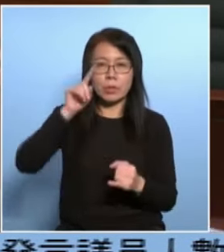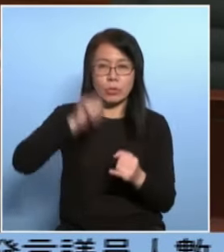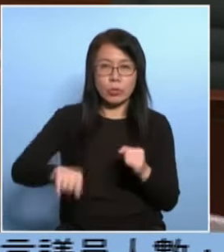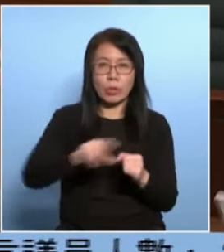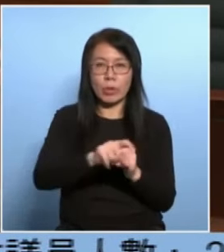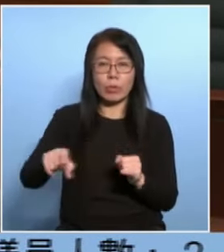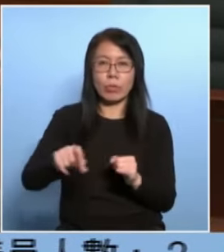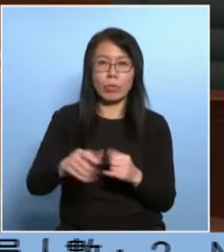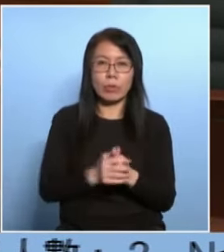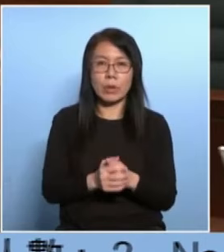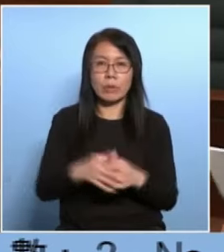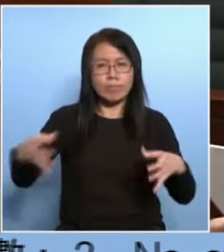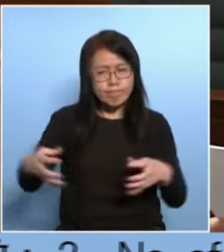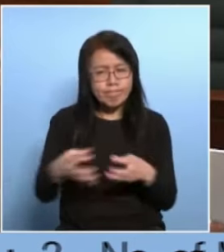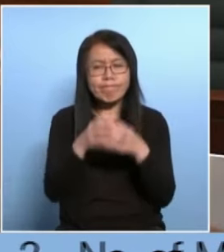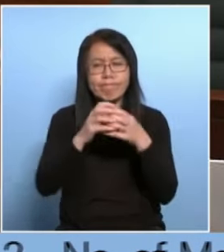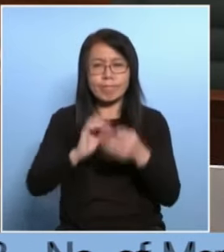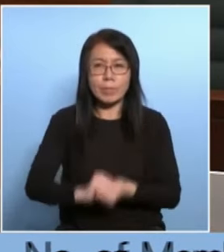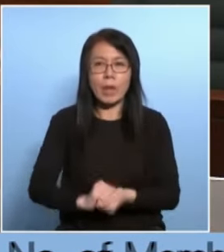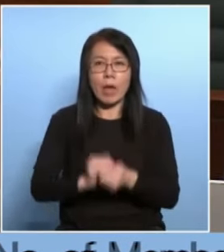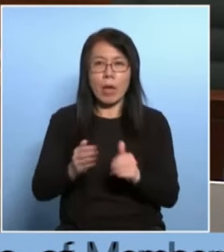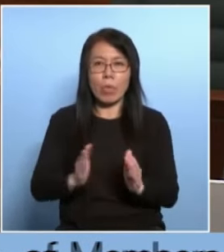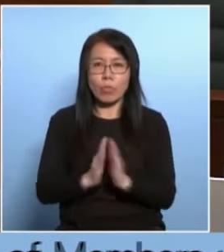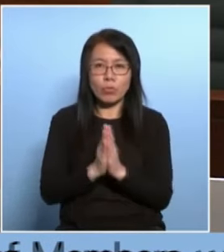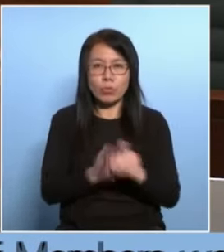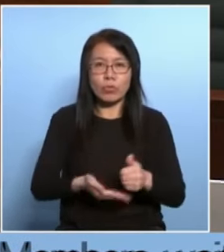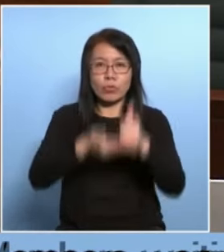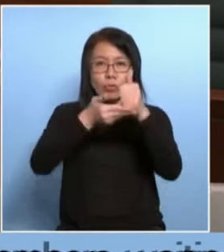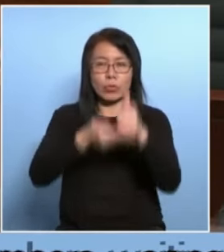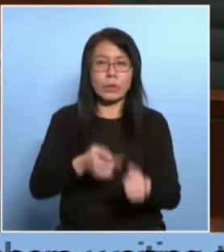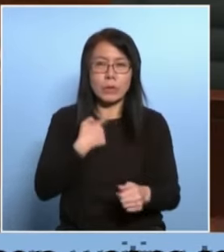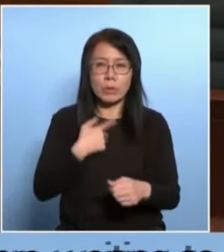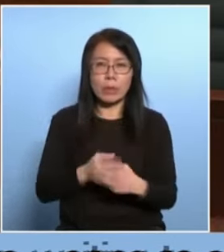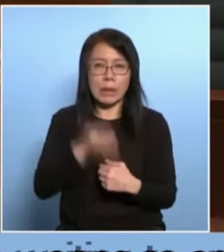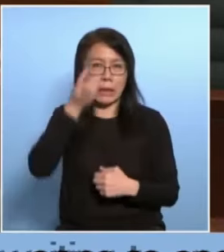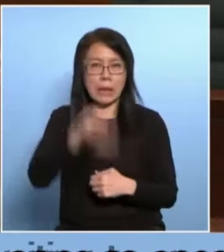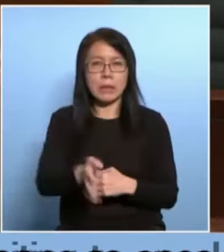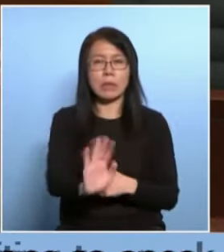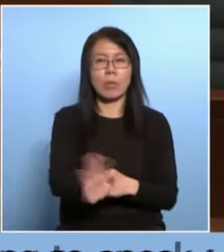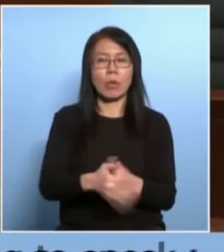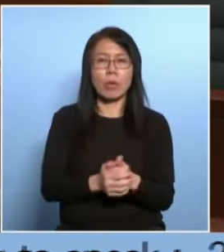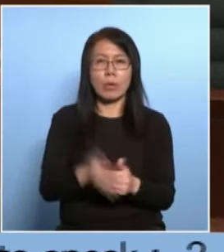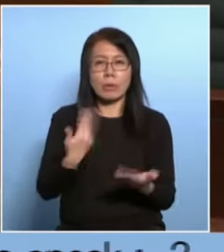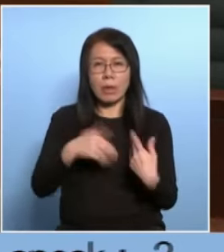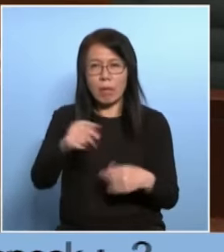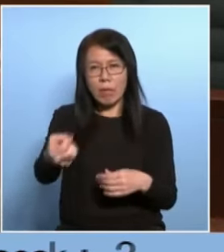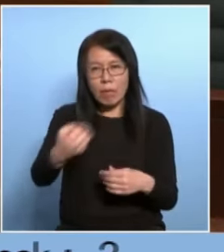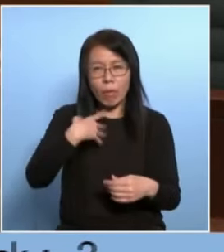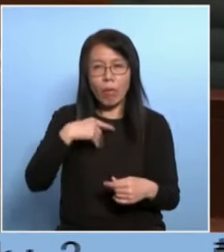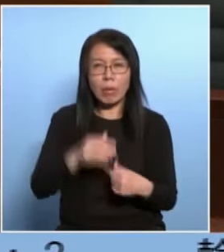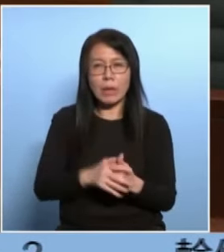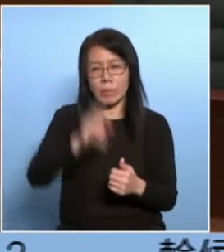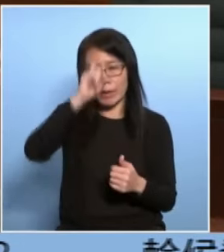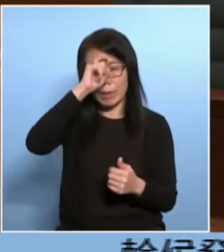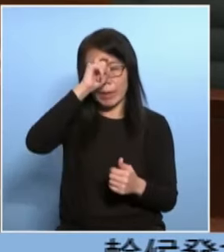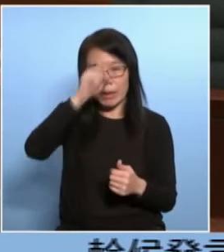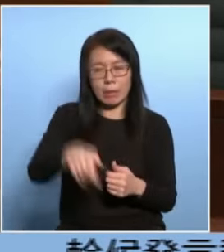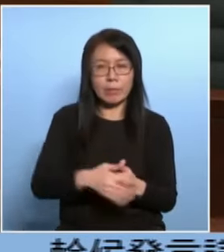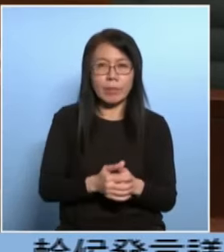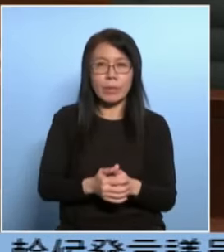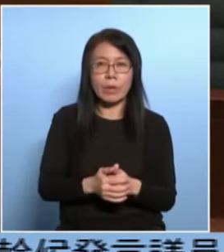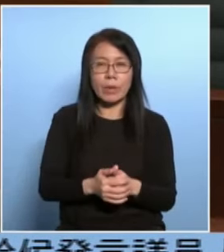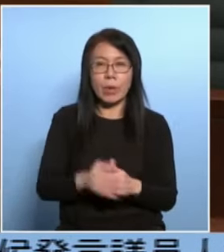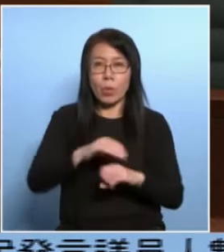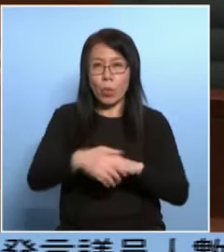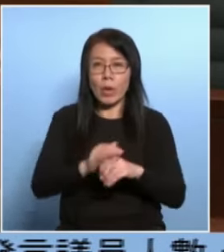那段就說我們要共用，我們互相尊重，我們要不要歧視，但是你說這些事有沒有忘記到國